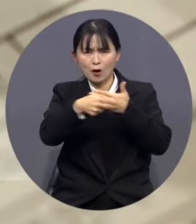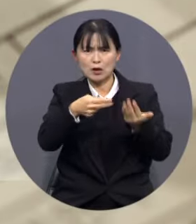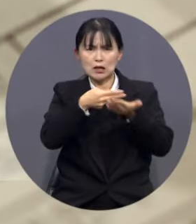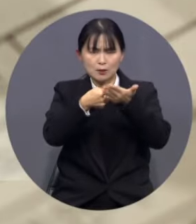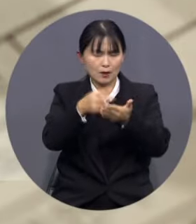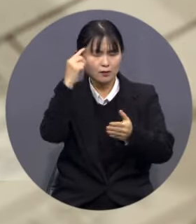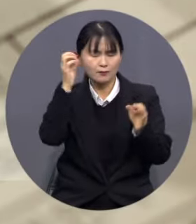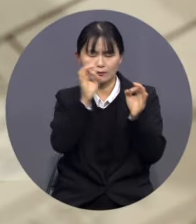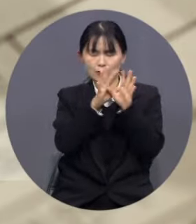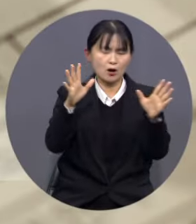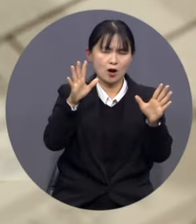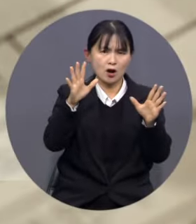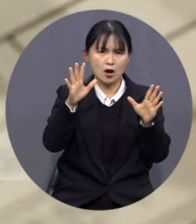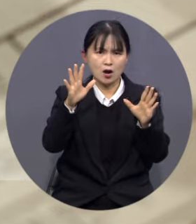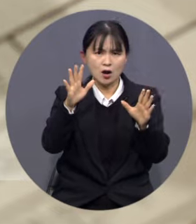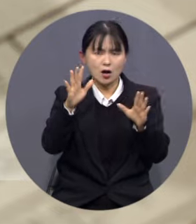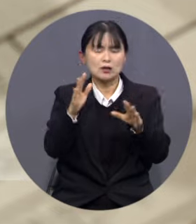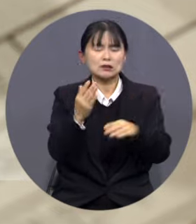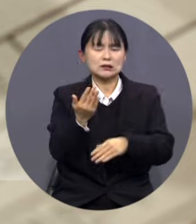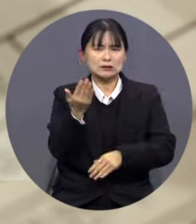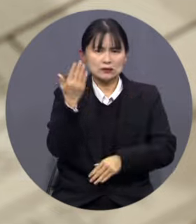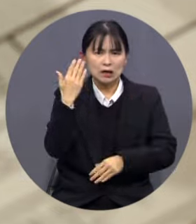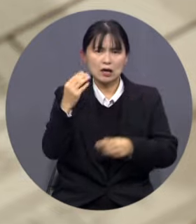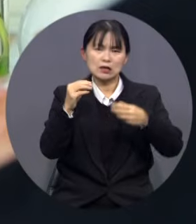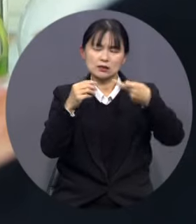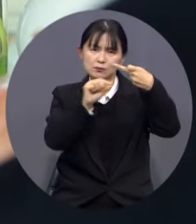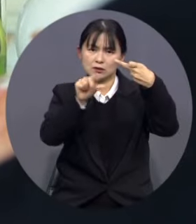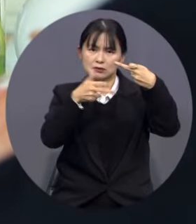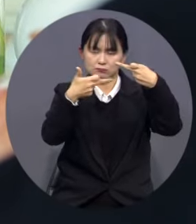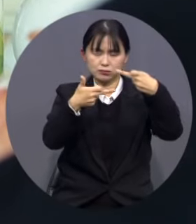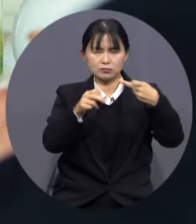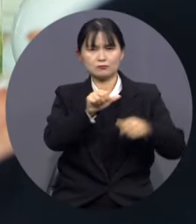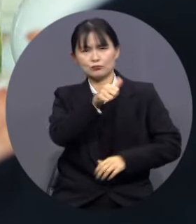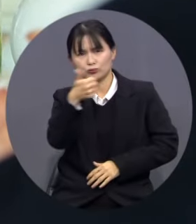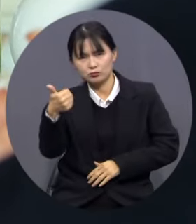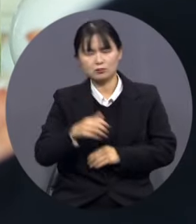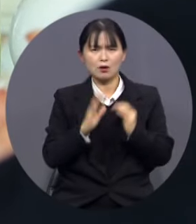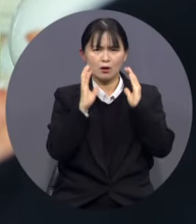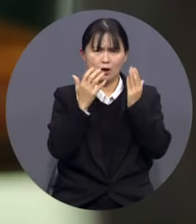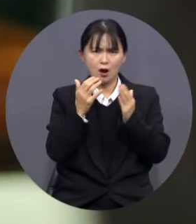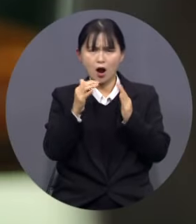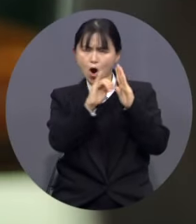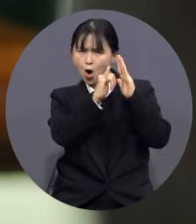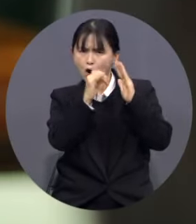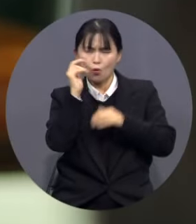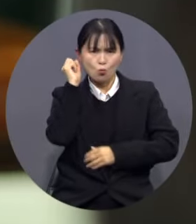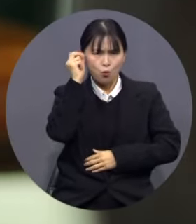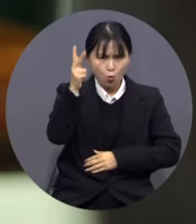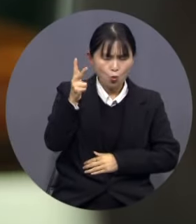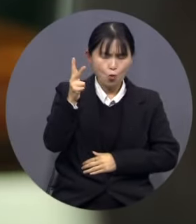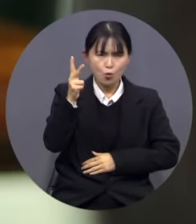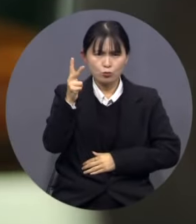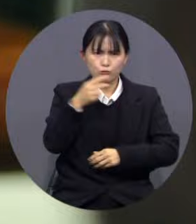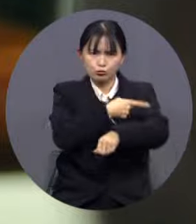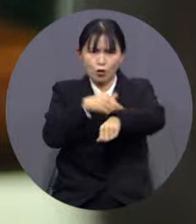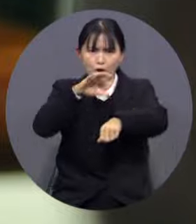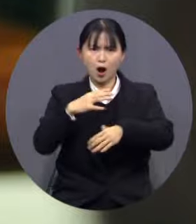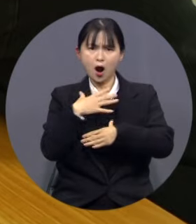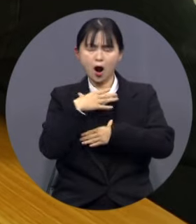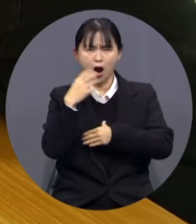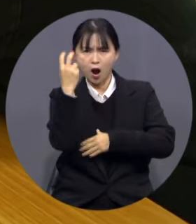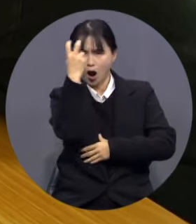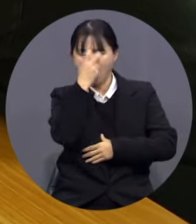못하다 지난달 17일 끝내 숨졌습니다. 가족들은 호텔 수영장의 안전관리가 제대로 되지